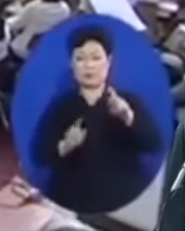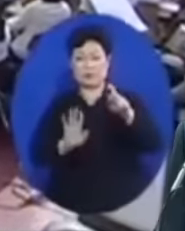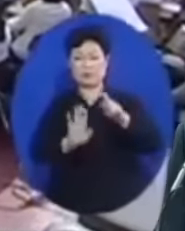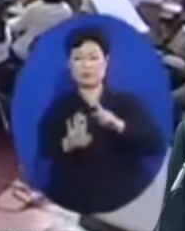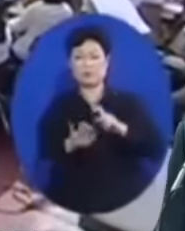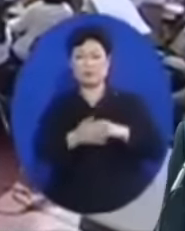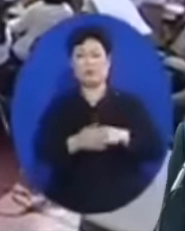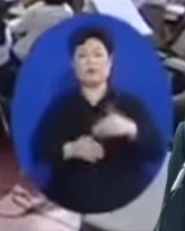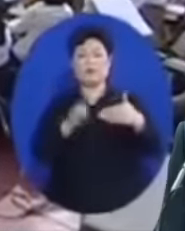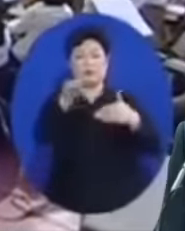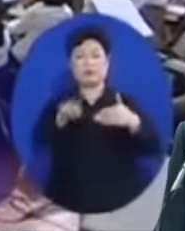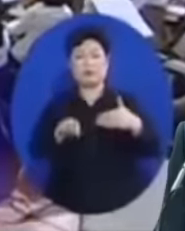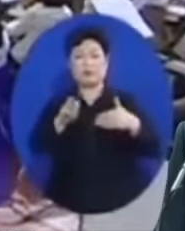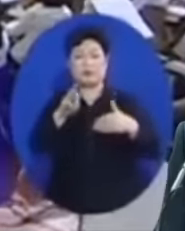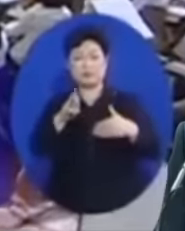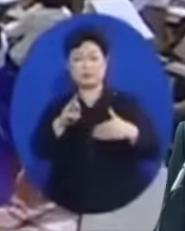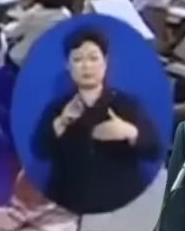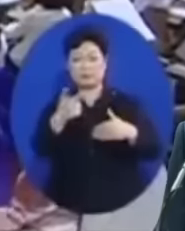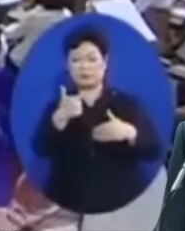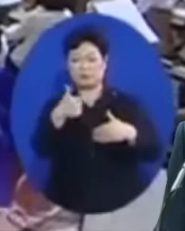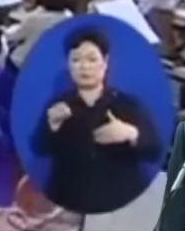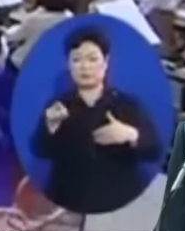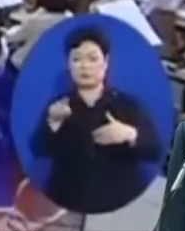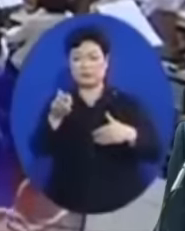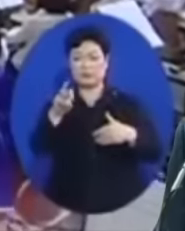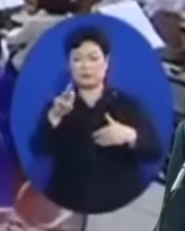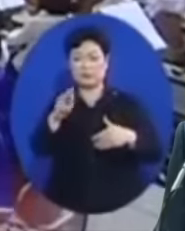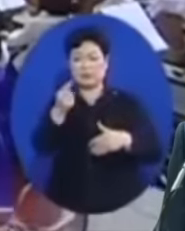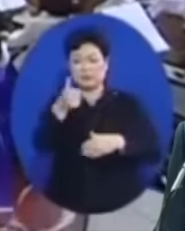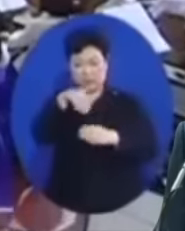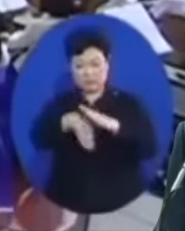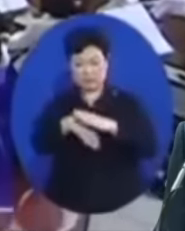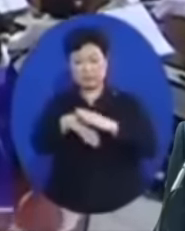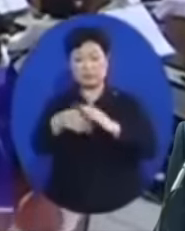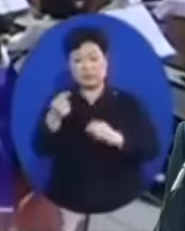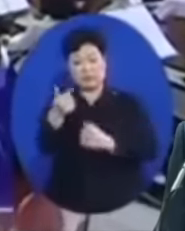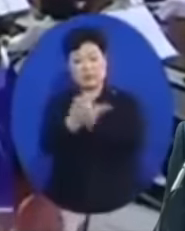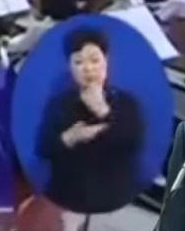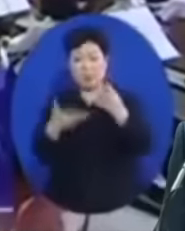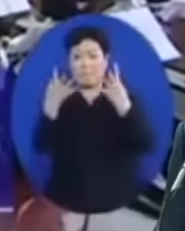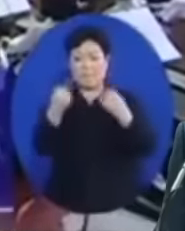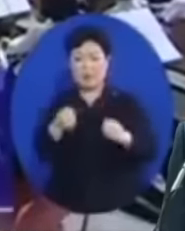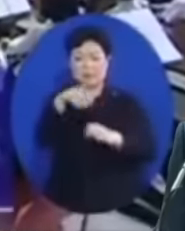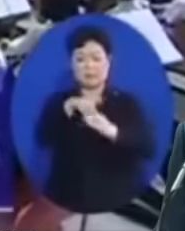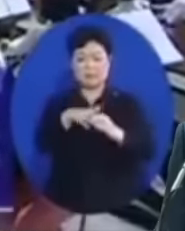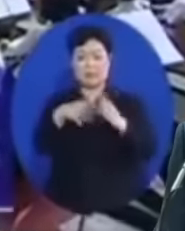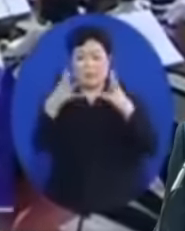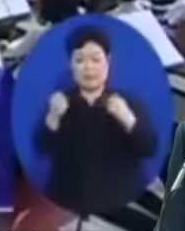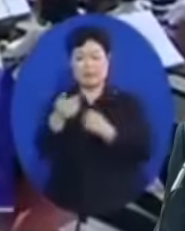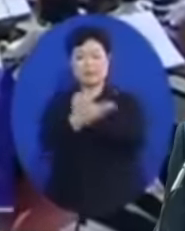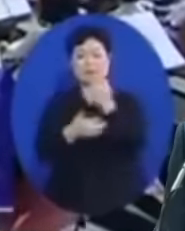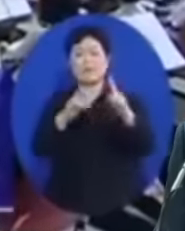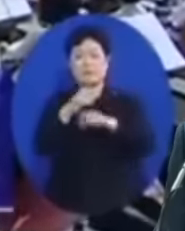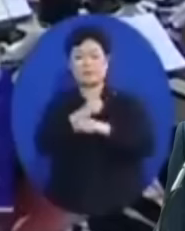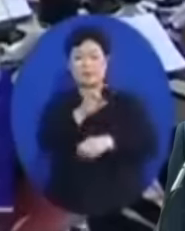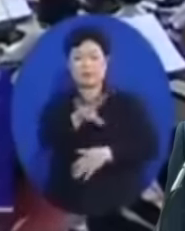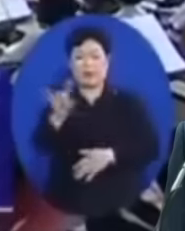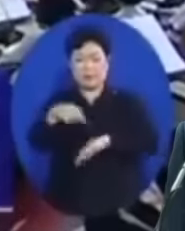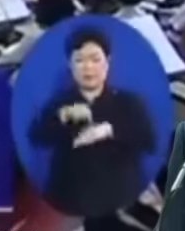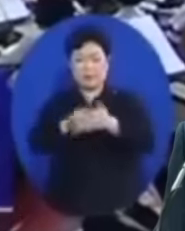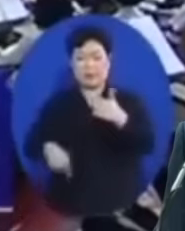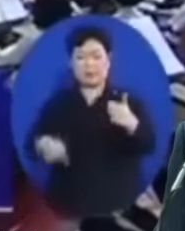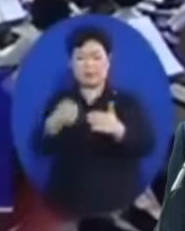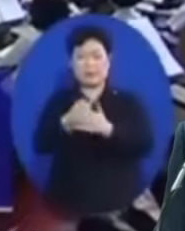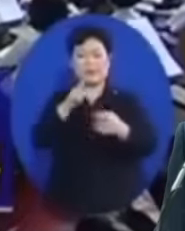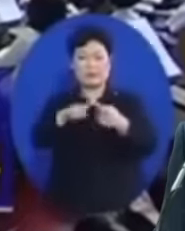6절로 13절에 이것이 곧 적게 심는 자는 적게 거두고 많이 심는 자는 많이 거둔다는 말이로다. 각각 그 마음에 정한